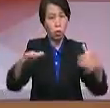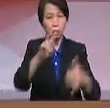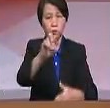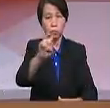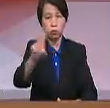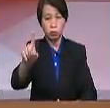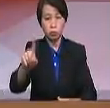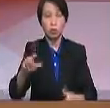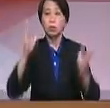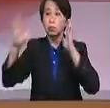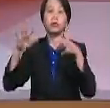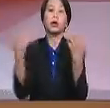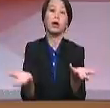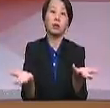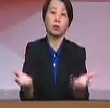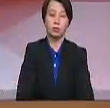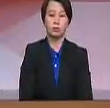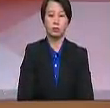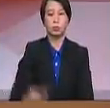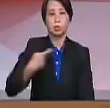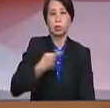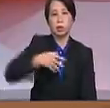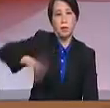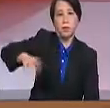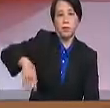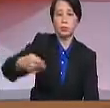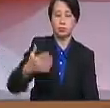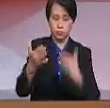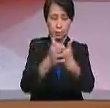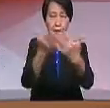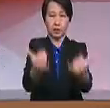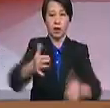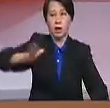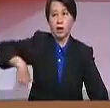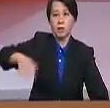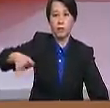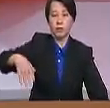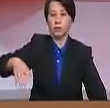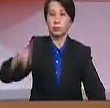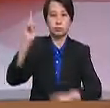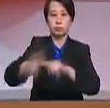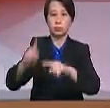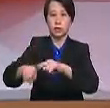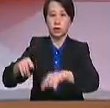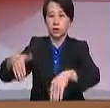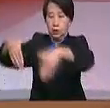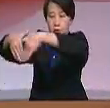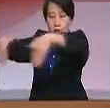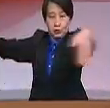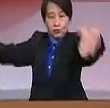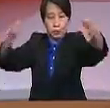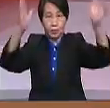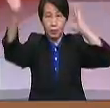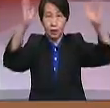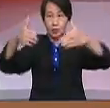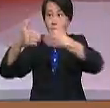Belum. Kita masih lagi setakat hari ini kita tak membuka pintu sempadan negara kita